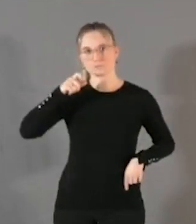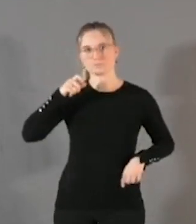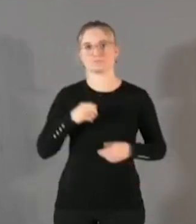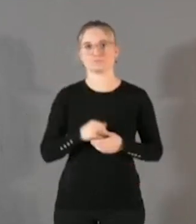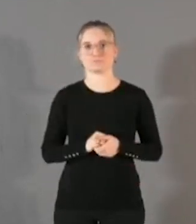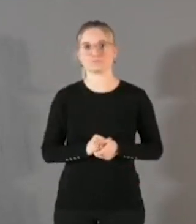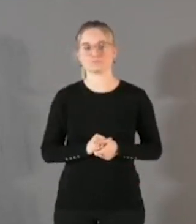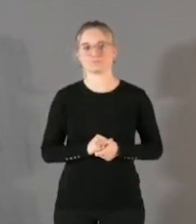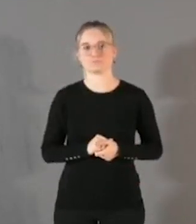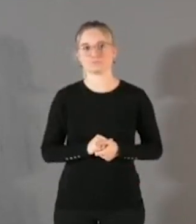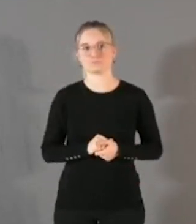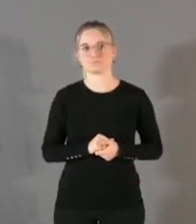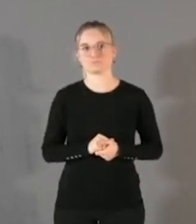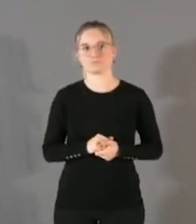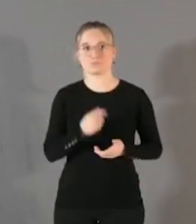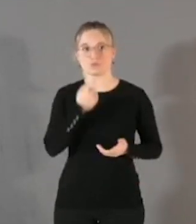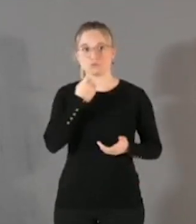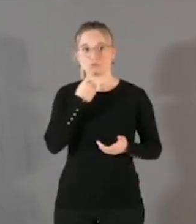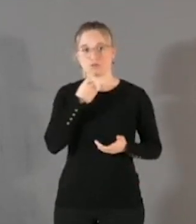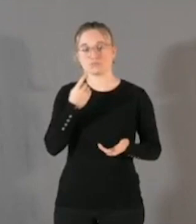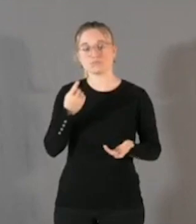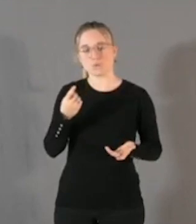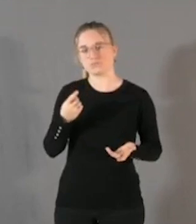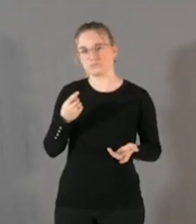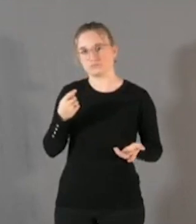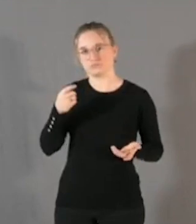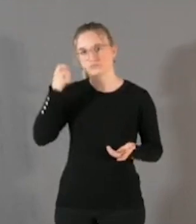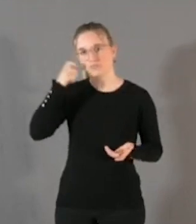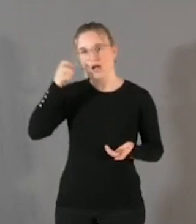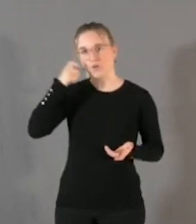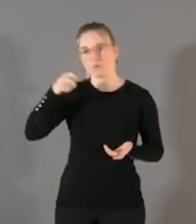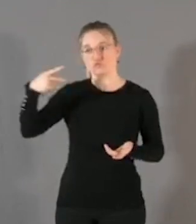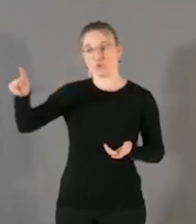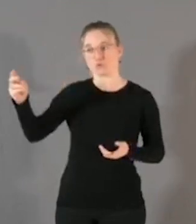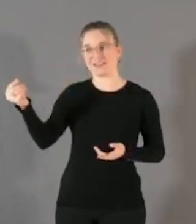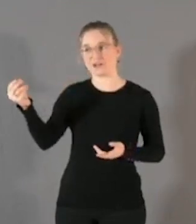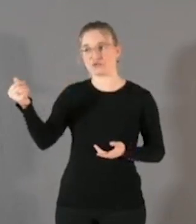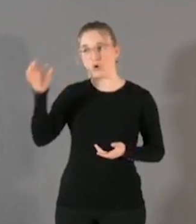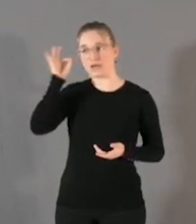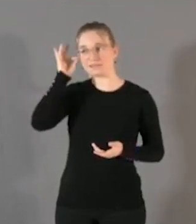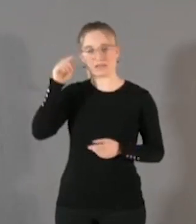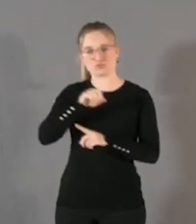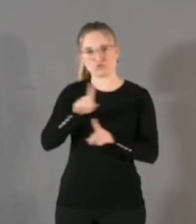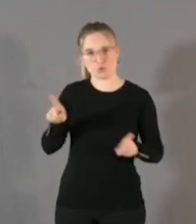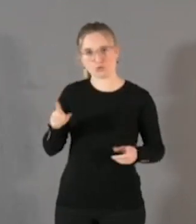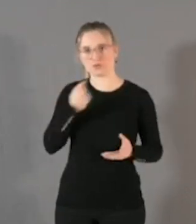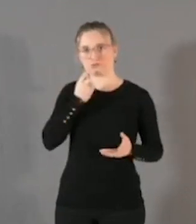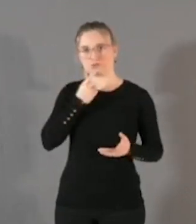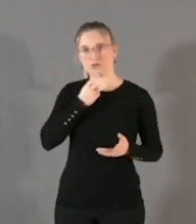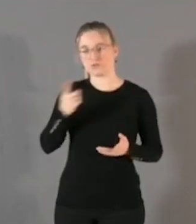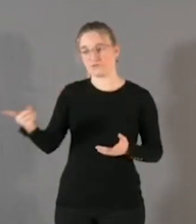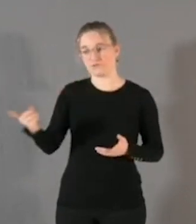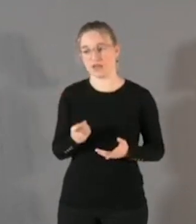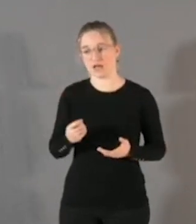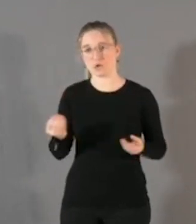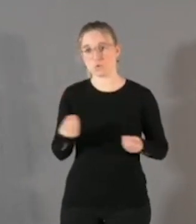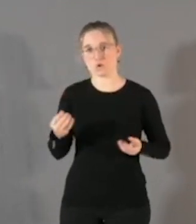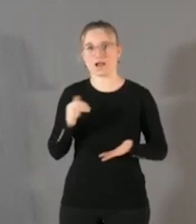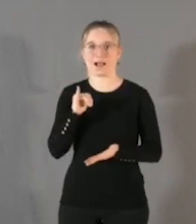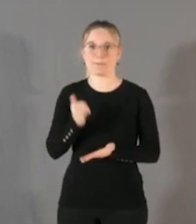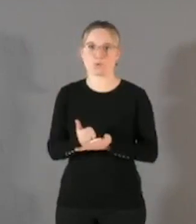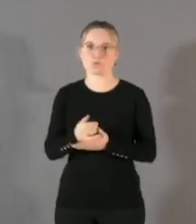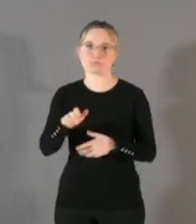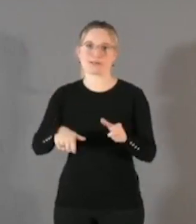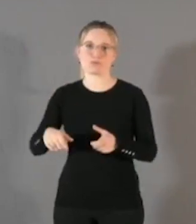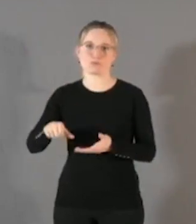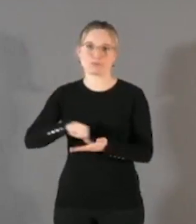rappellerai que c'est grâce à l'argent du contribuable, hein, ce n'est pas l'argent d'Emmanuel Macron de l'Élysée, c'est l'argent du contribuable qui revient enfin à Marseille. Donc